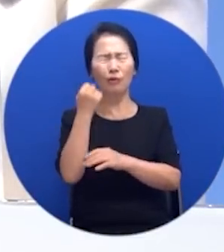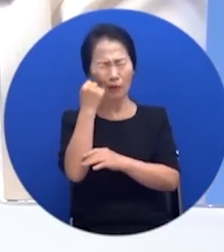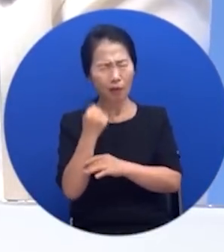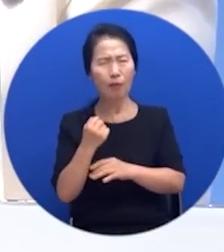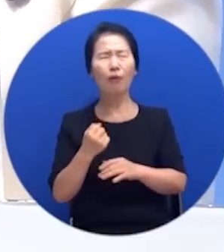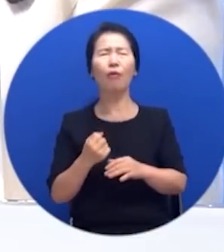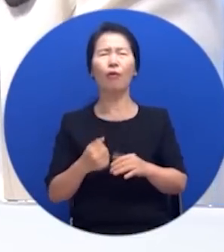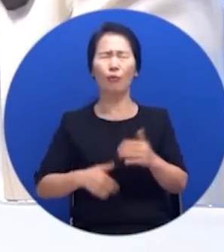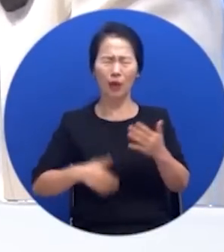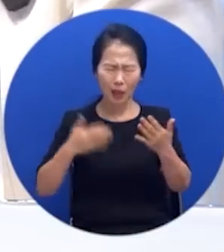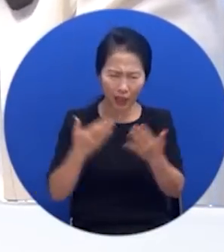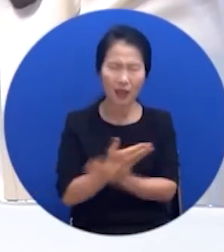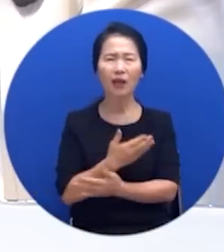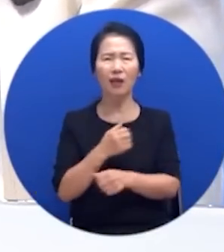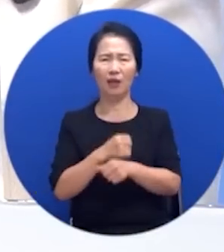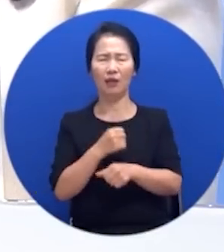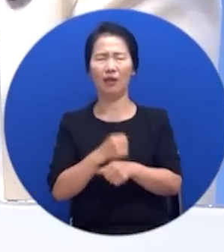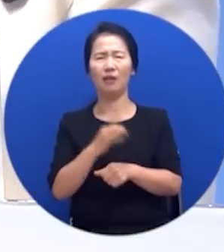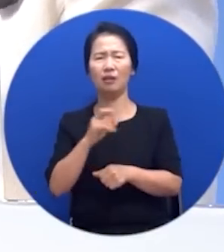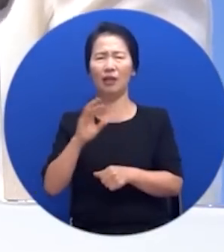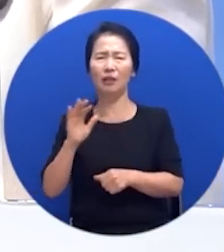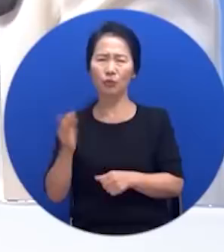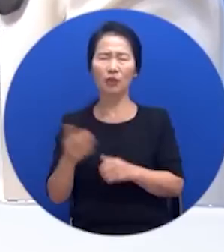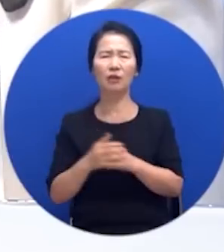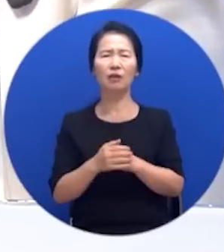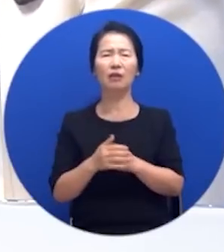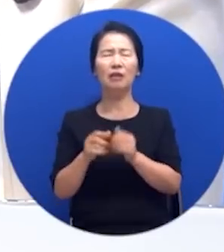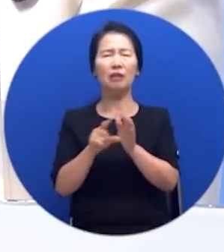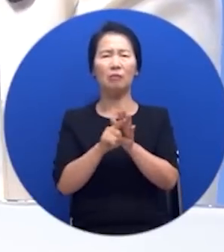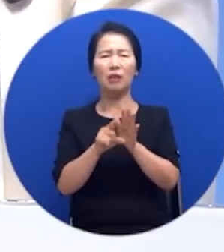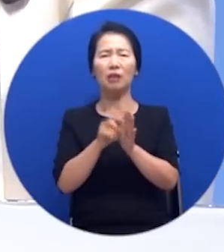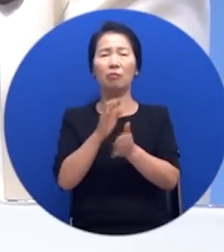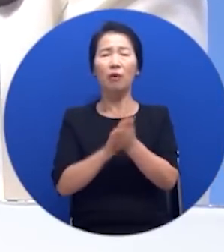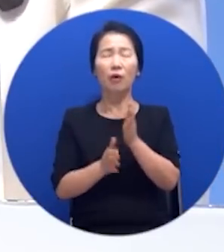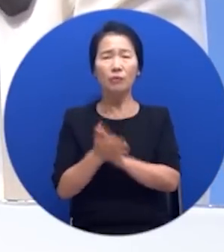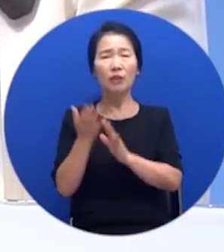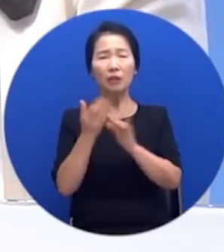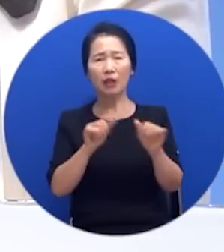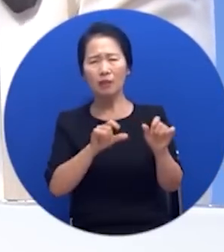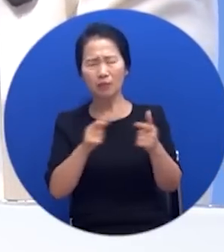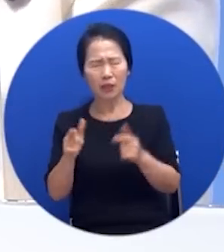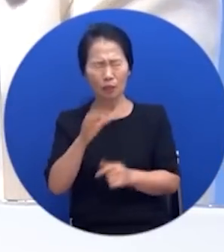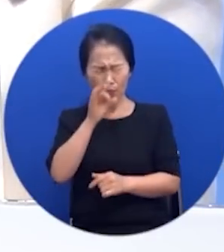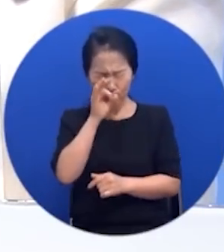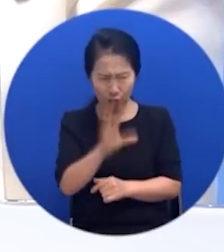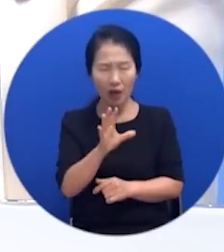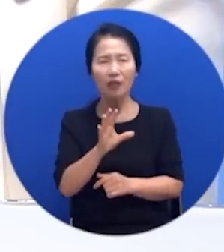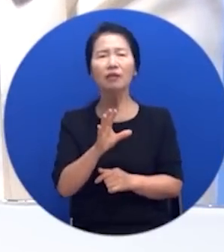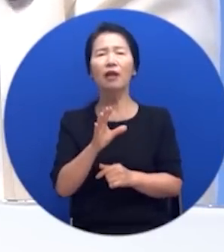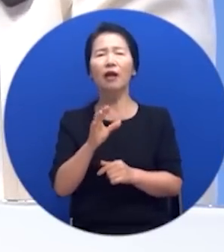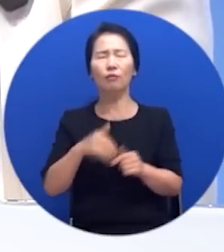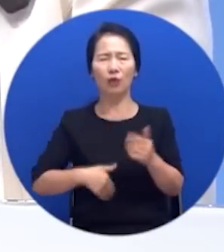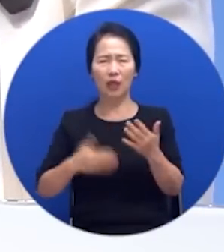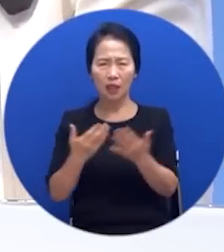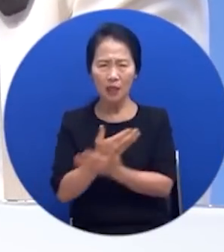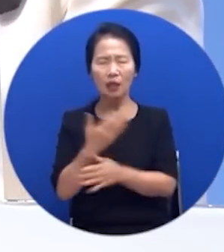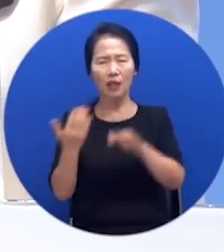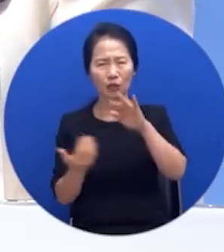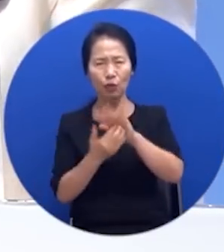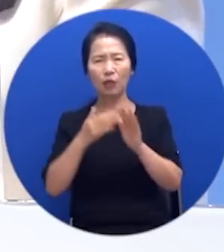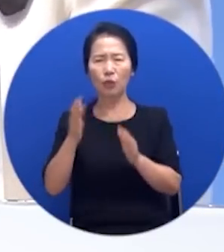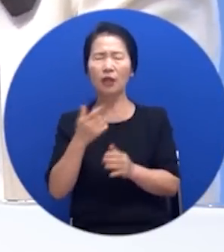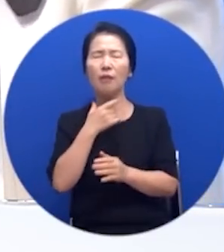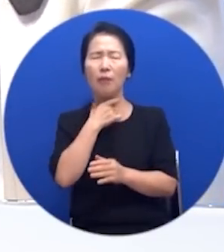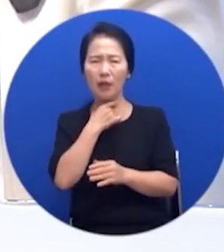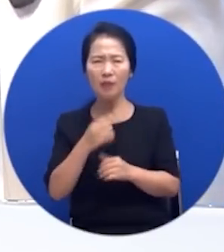믿는 사람이 죽었다가 깨어나도 못할 적용을 길로 놓도록 기도하십시다. 우리나라의 모든 지역 감정